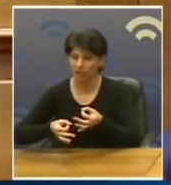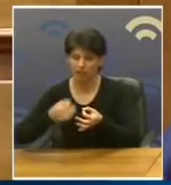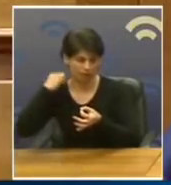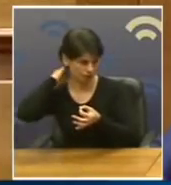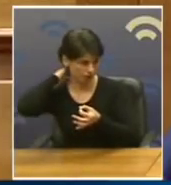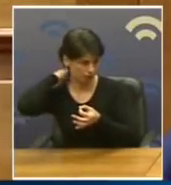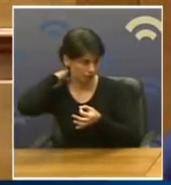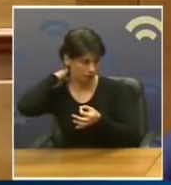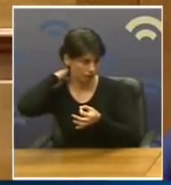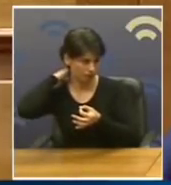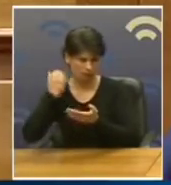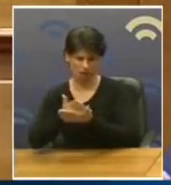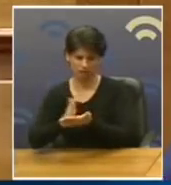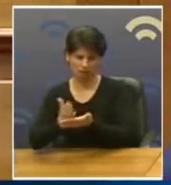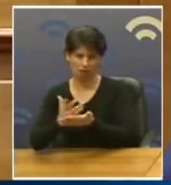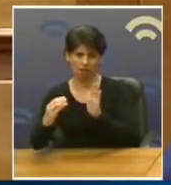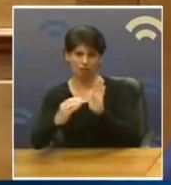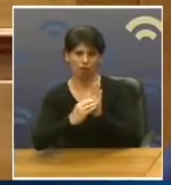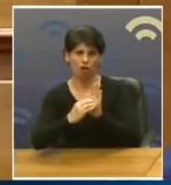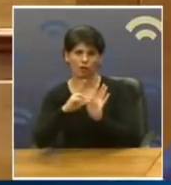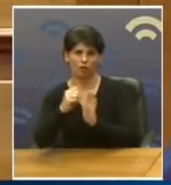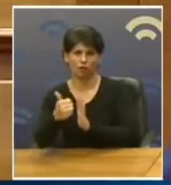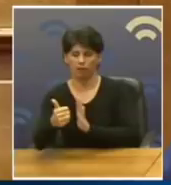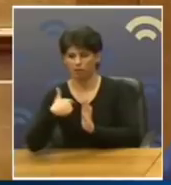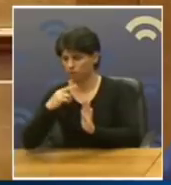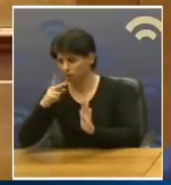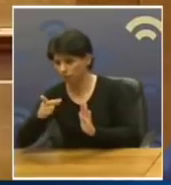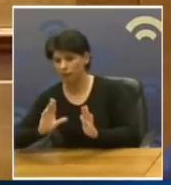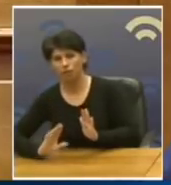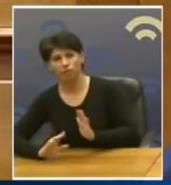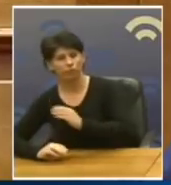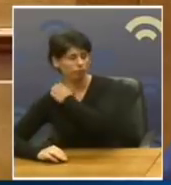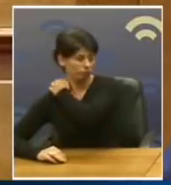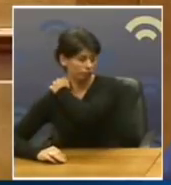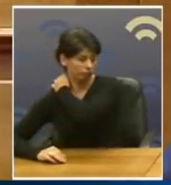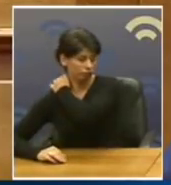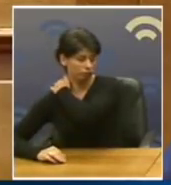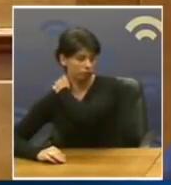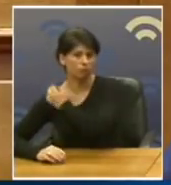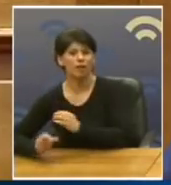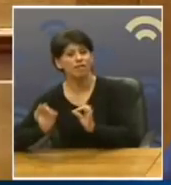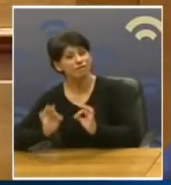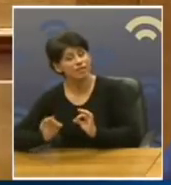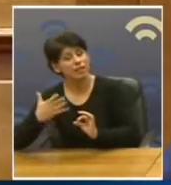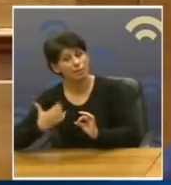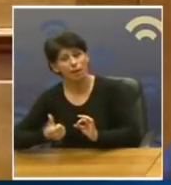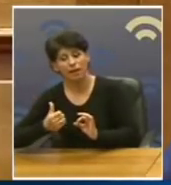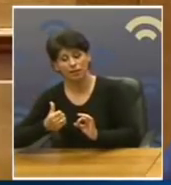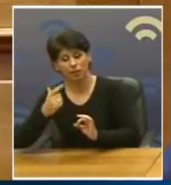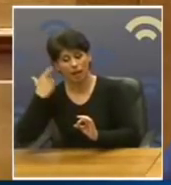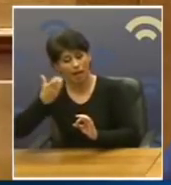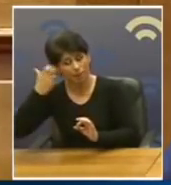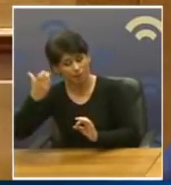ερμηνευτική διχογνωμία για το άρθρο 86. Απαντάμε. Βεβαίως και υπάρχει ερμηνευτική διχογνωμία.